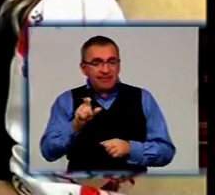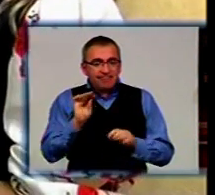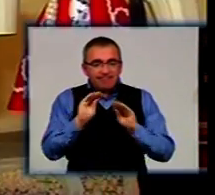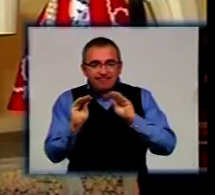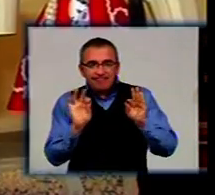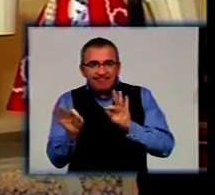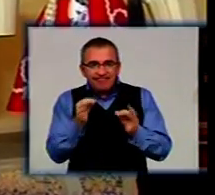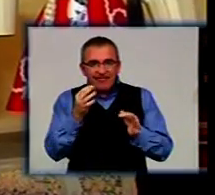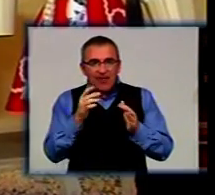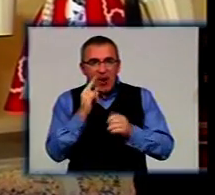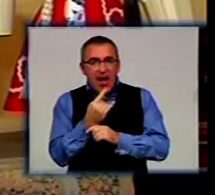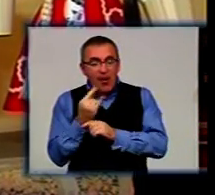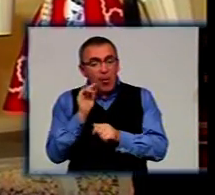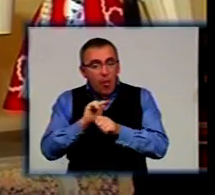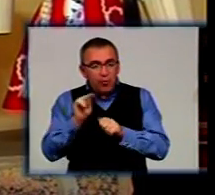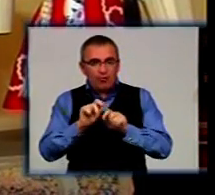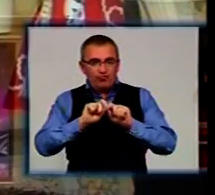інтер'єрних ляльок і навчає цьому школярів.